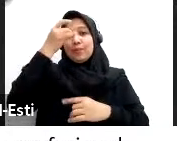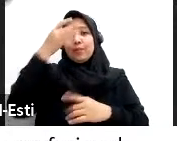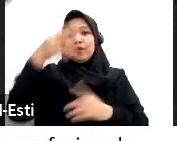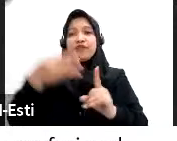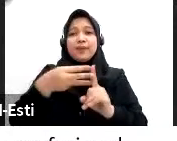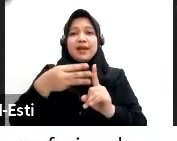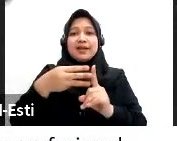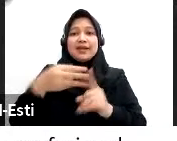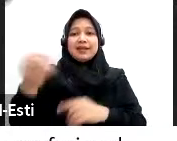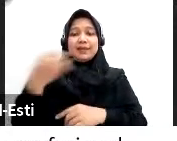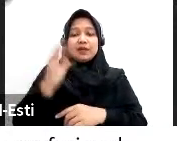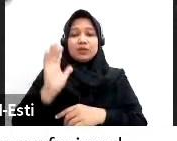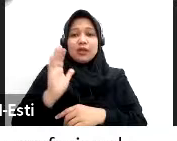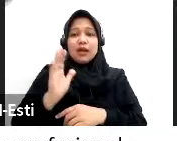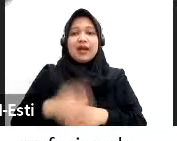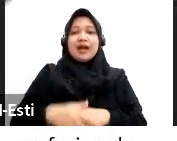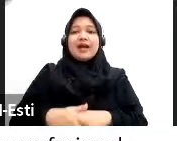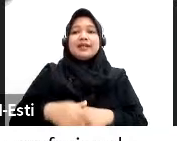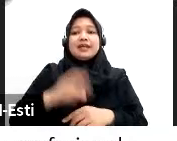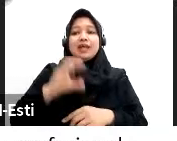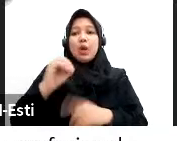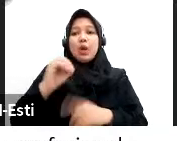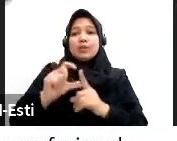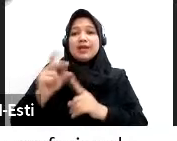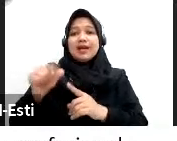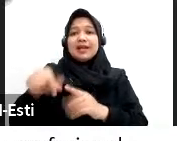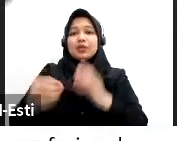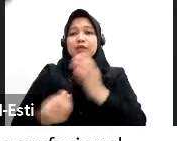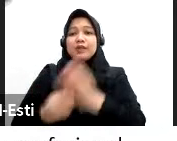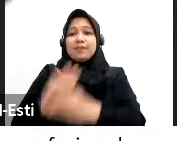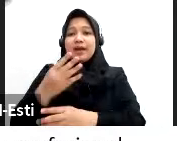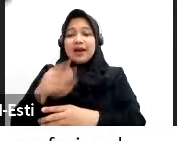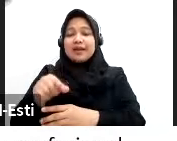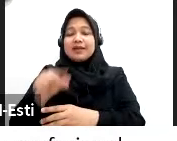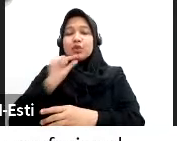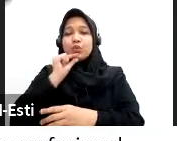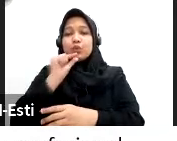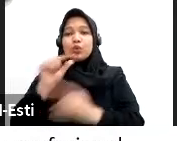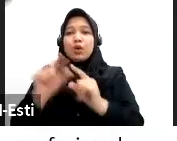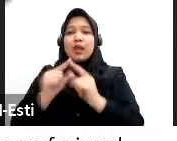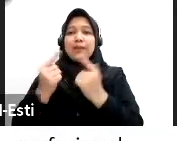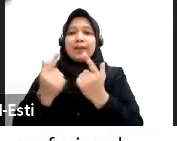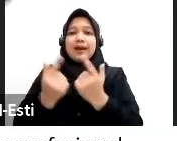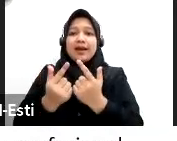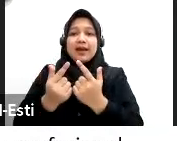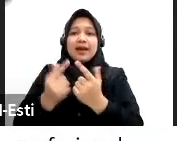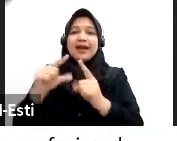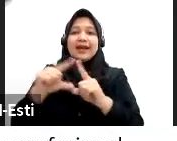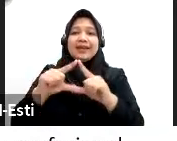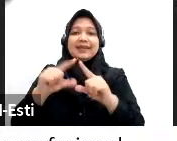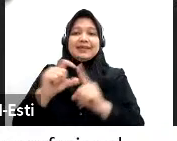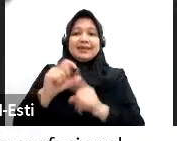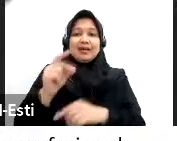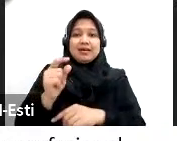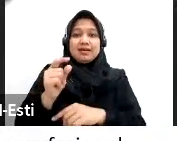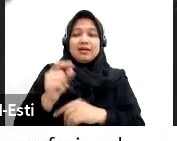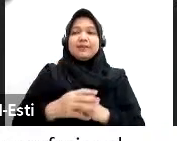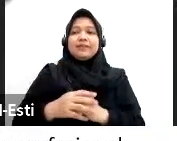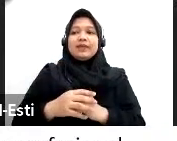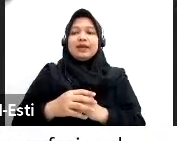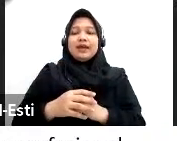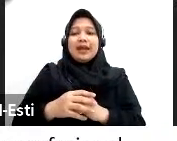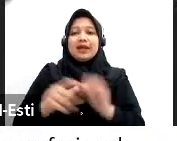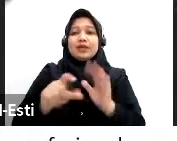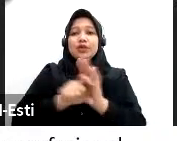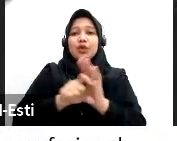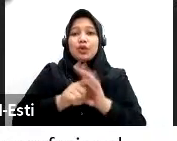fatono diare ini yang kemudian dibuat dan dikembangkan oleh dan untuk lembaga Ed yang beberapa yang menjadi